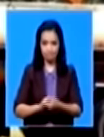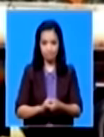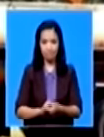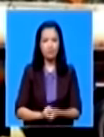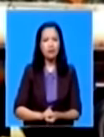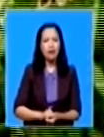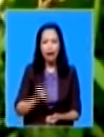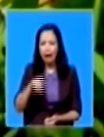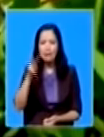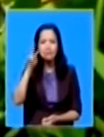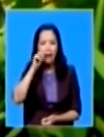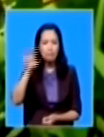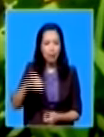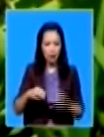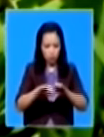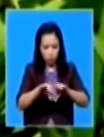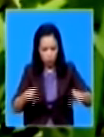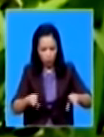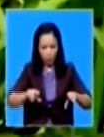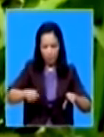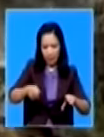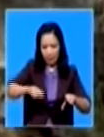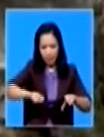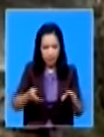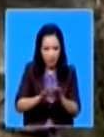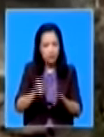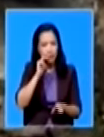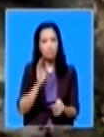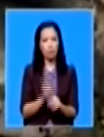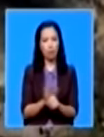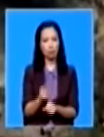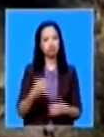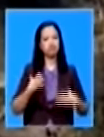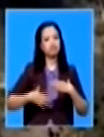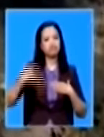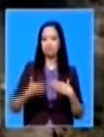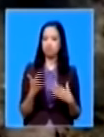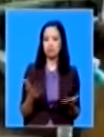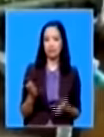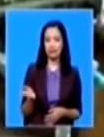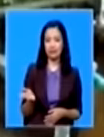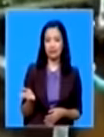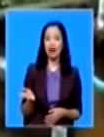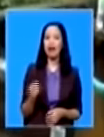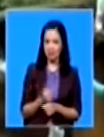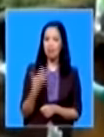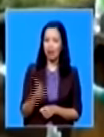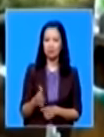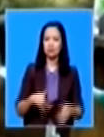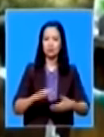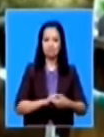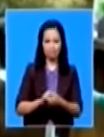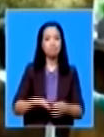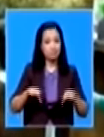น้ำให้เขาเดี๋ยวเข้าไปหาท่อหาวิธีเปิดปิดของเขามีน้ำเพียงพอนะนี่ไม่เดือดร้อนนี่แหละเป็นการเริ่มต้นมาแล้วประชาชน